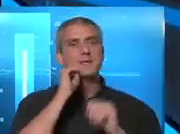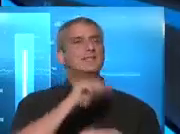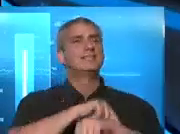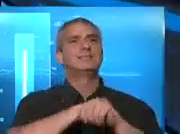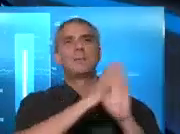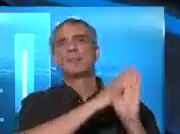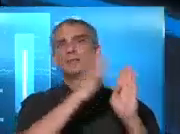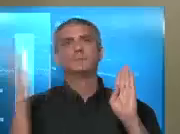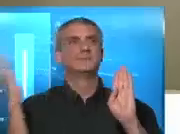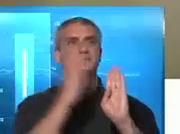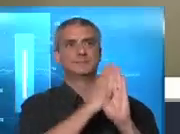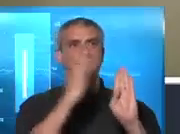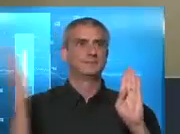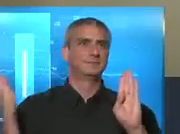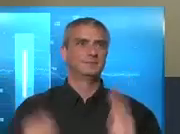הזמנים.